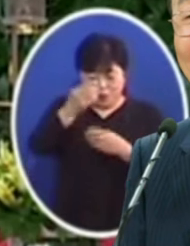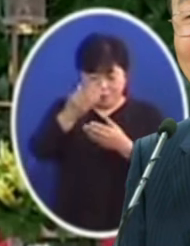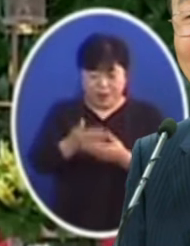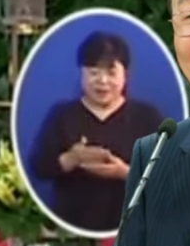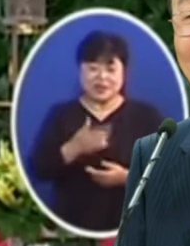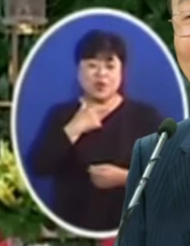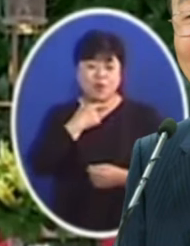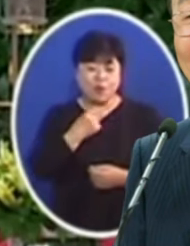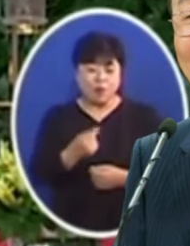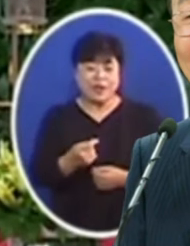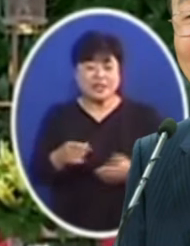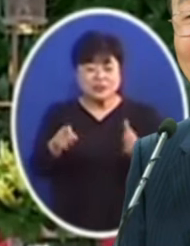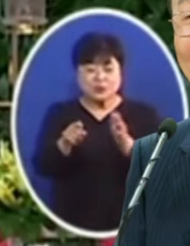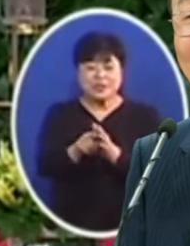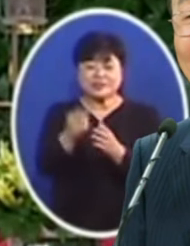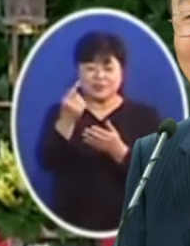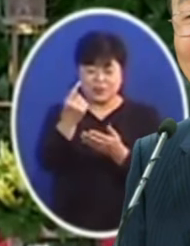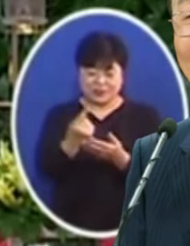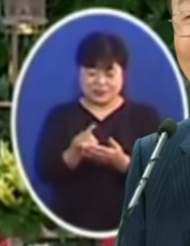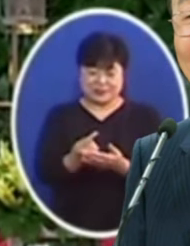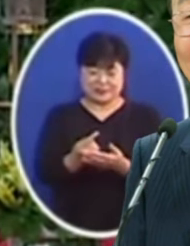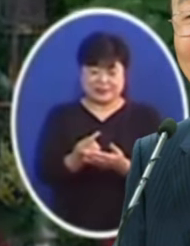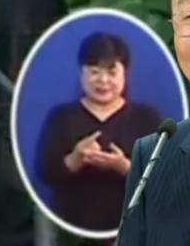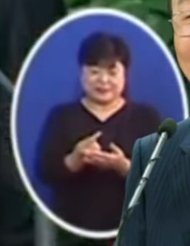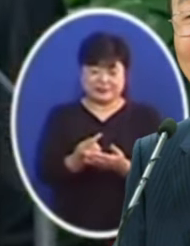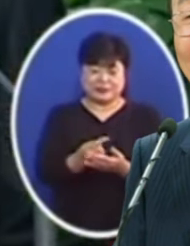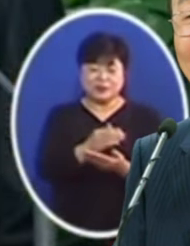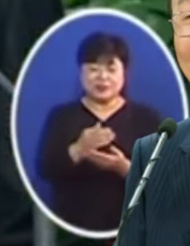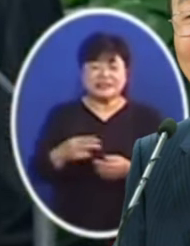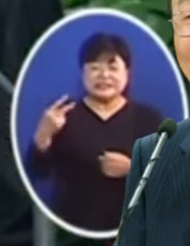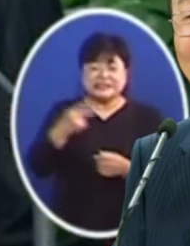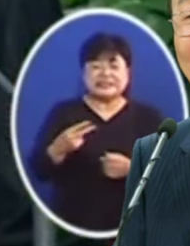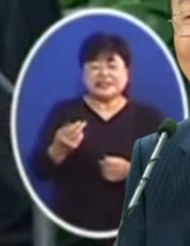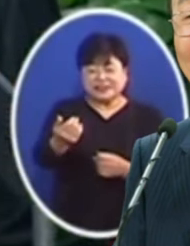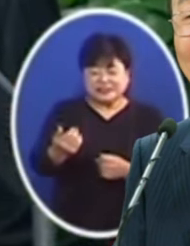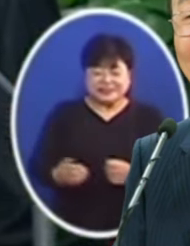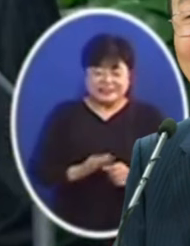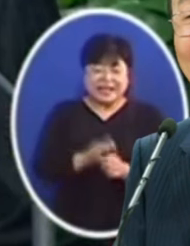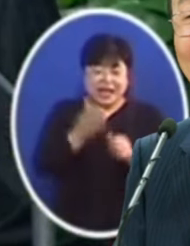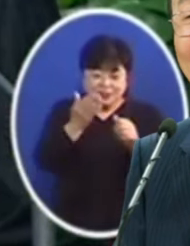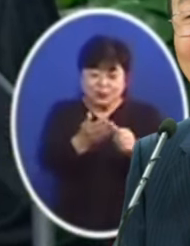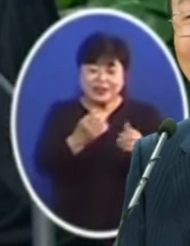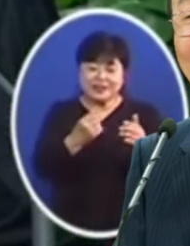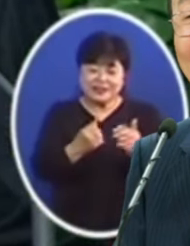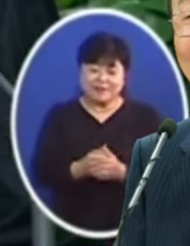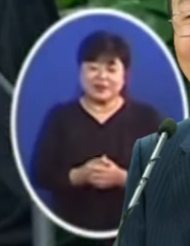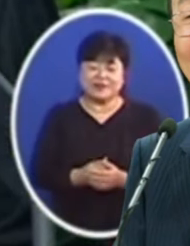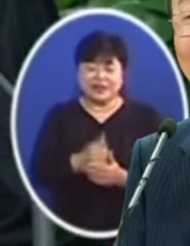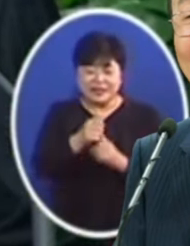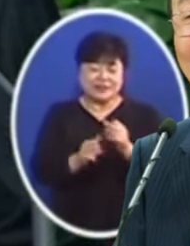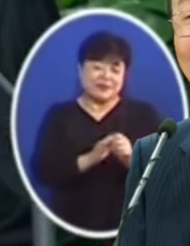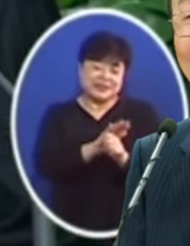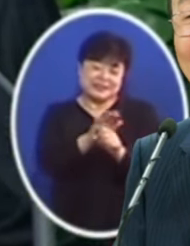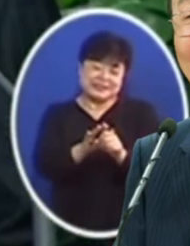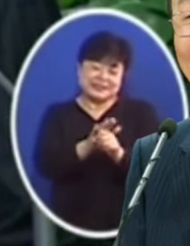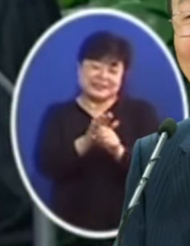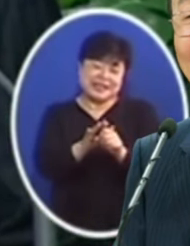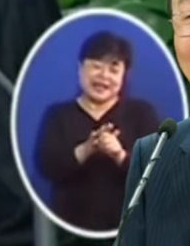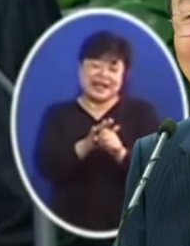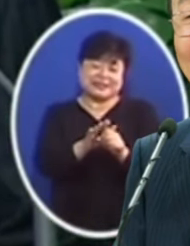구원받기를 원하시기 위해서 오신 것입니다. 우리를 2000년 전에 사랑했으니까 우리가 하나님 사랑할